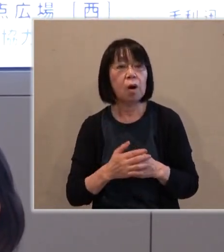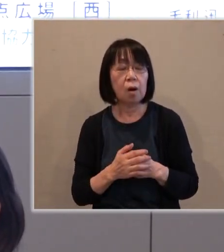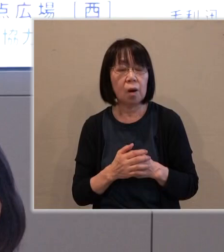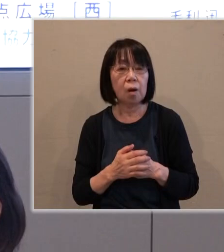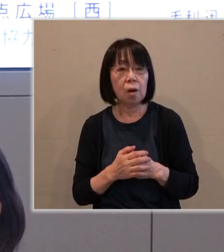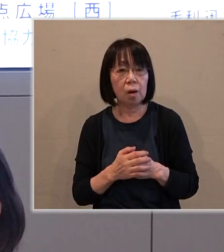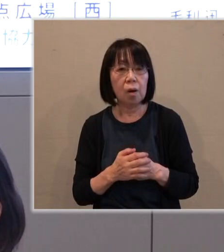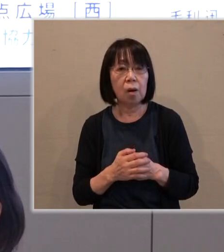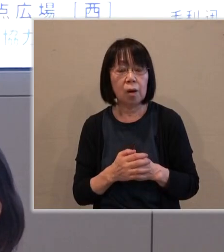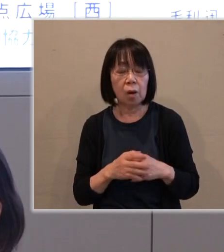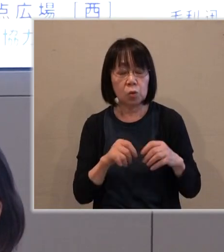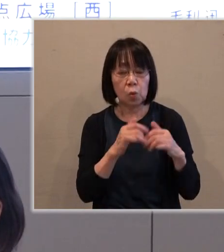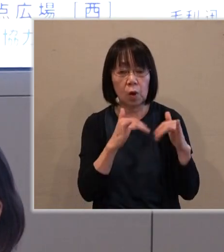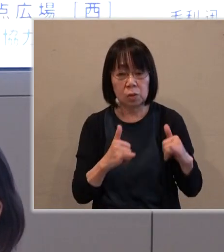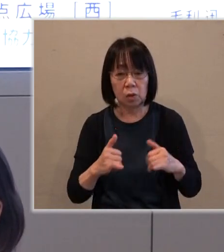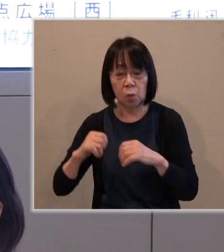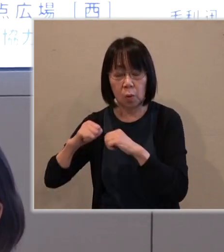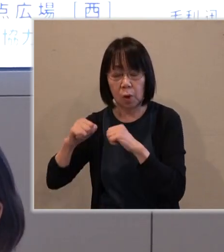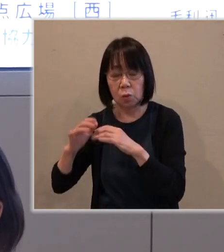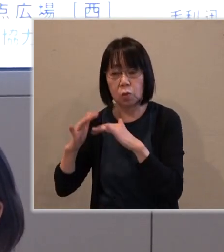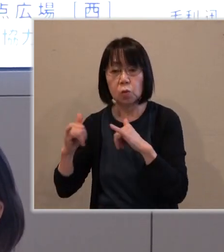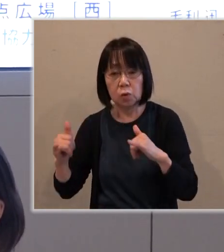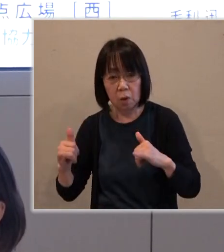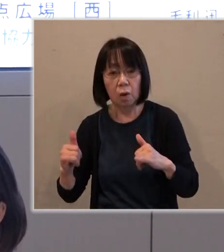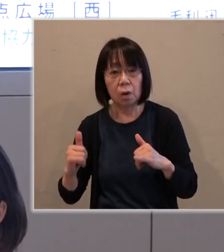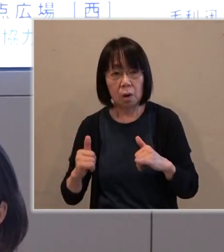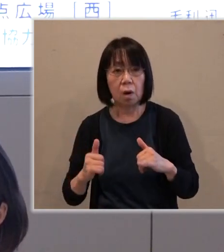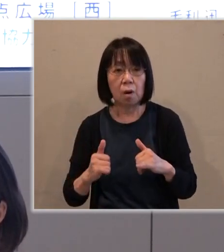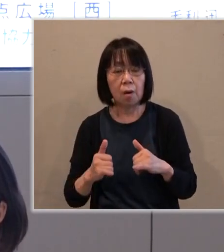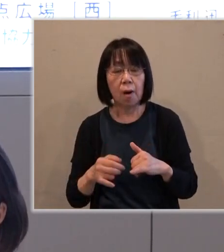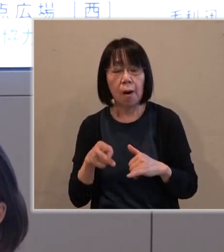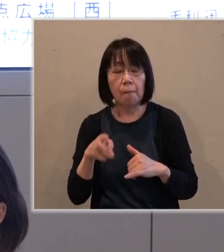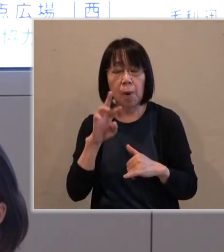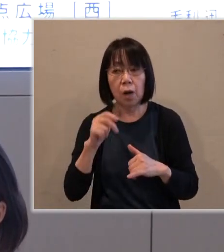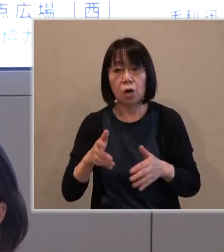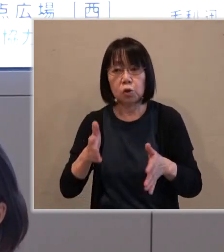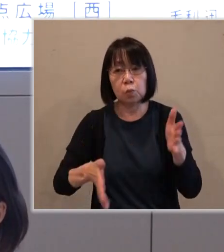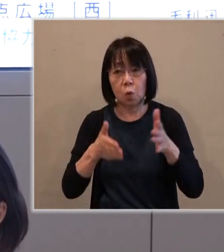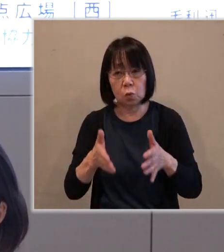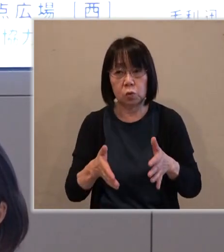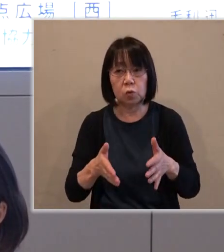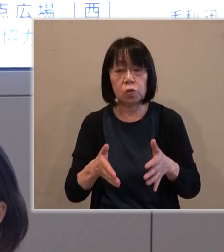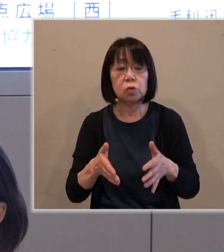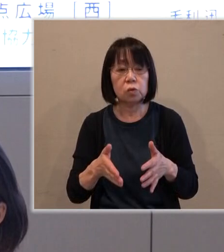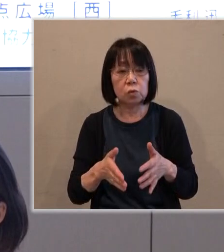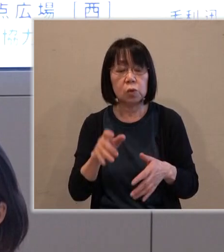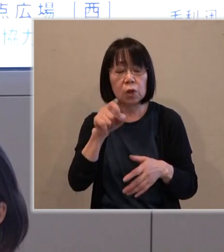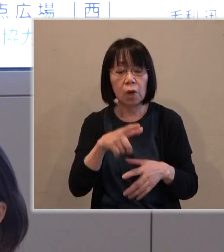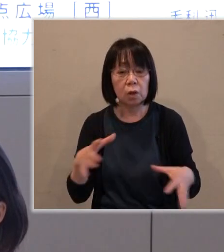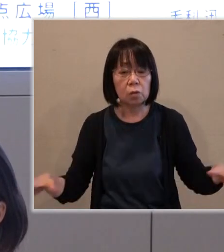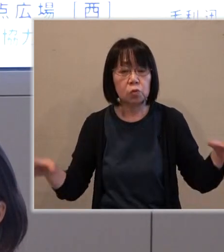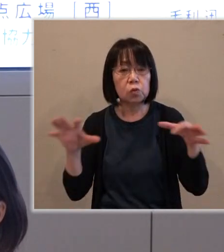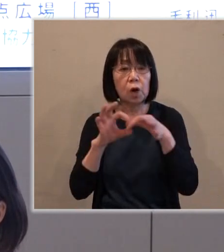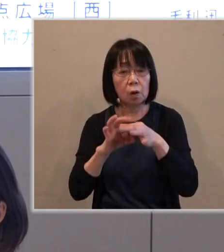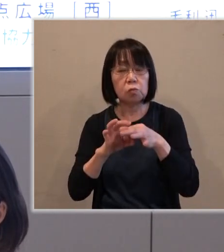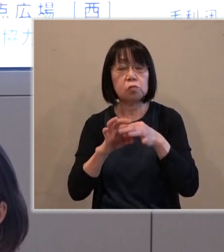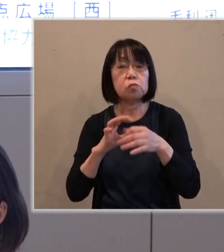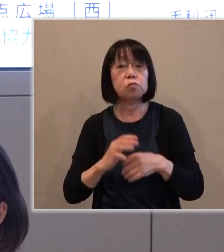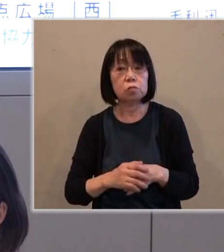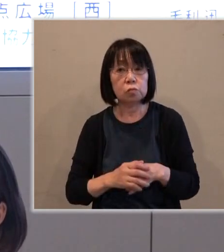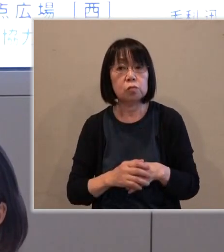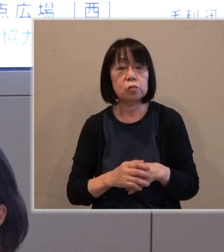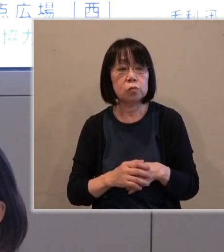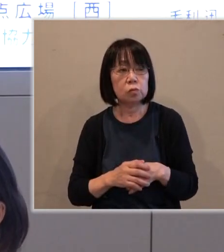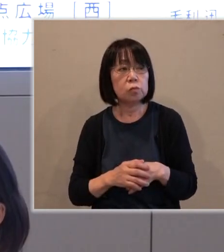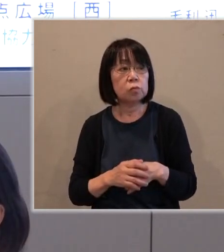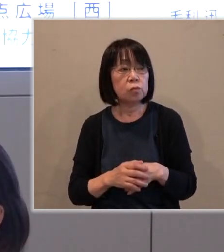常者と障害者がパラスポーツを通じてつながって一緒に外出に行くとか、そういうふうな場って結構札幌でも結構パラスポーツの活動して